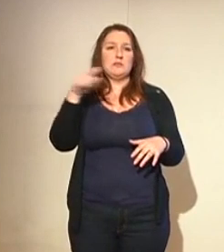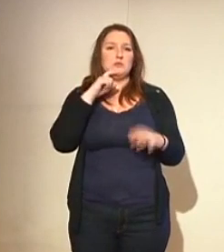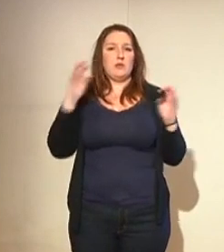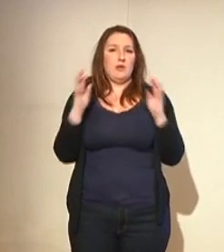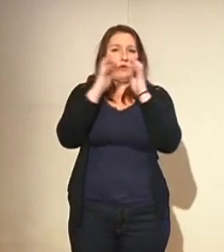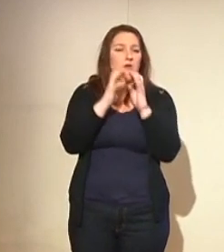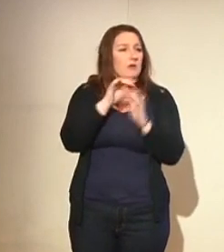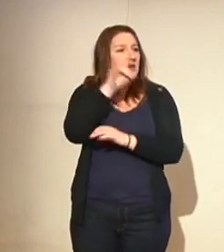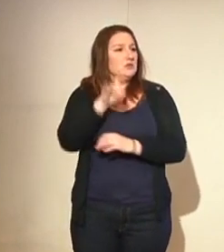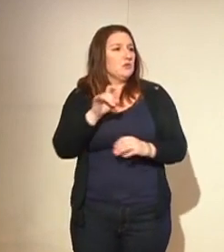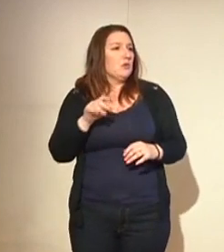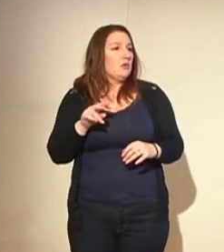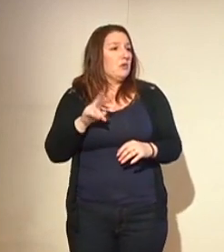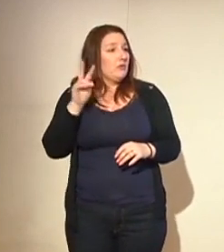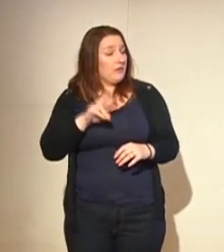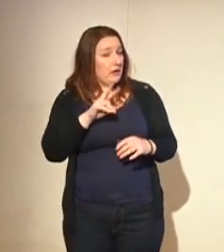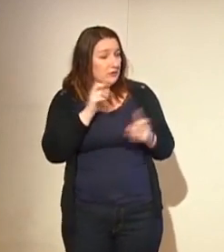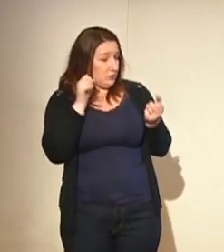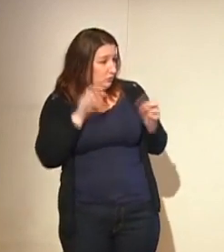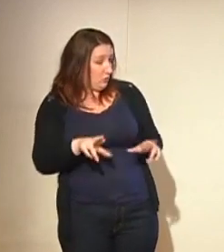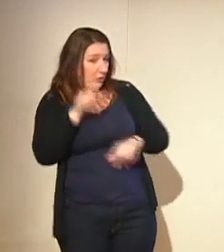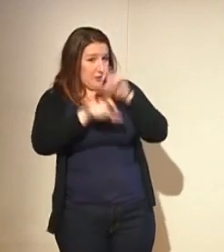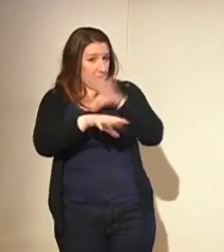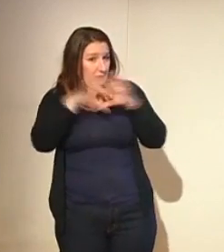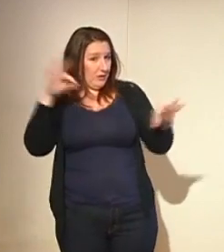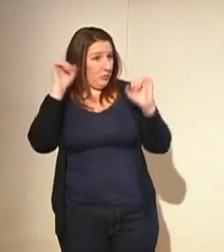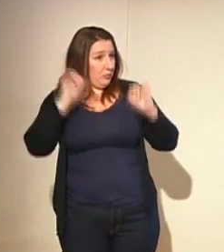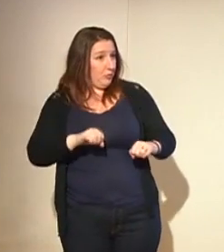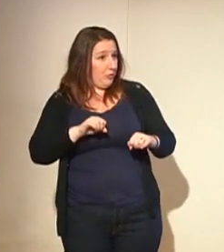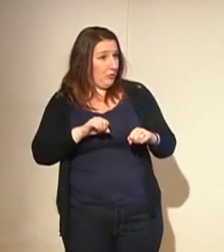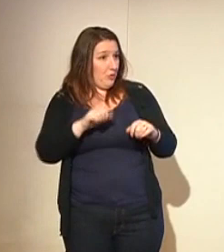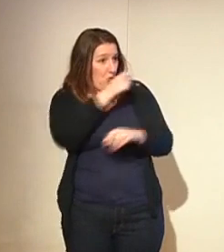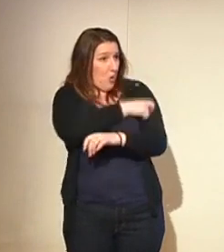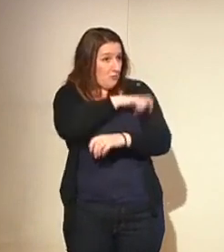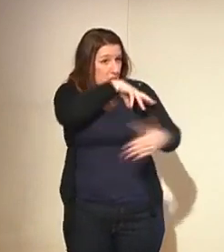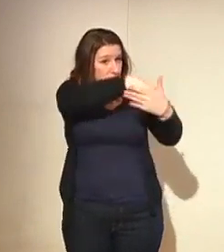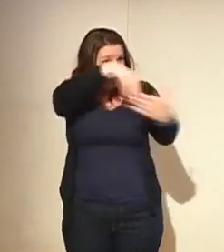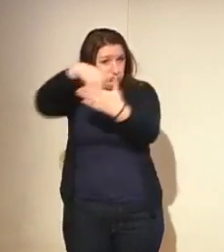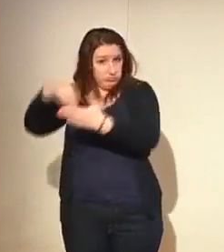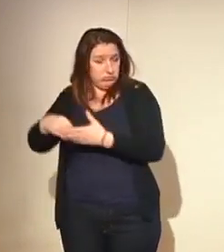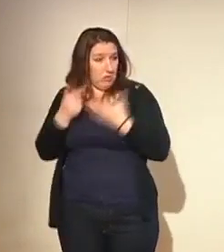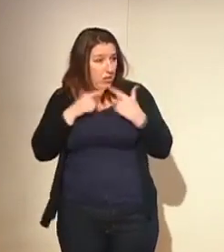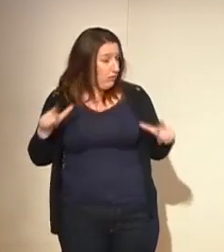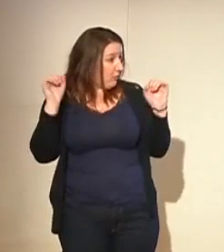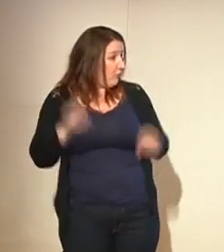néta pas encore formelle est-ce que vous nous confirmez que tous les élus pourront se rendre dans toutes les commissions sans